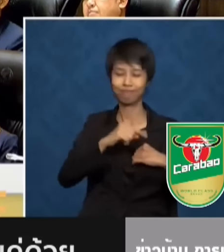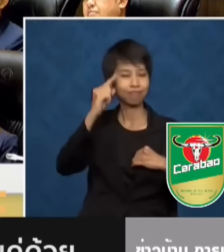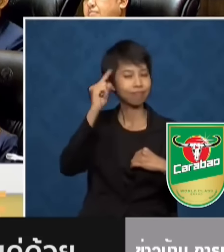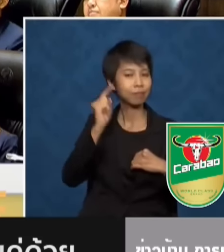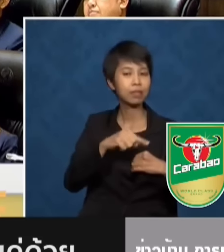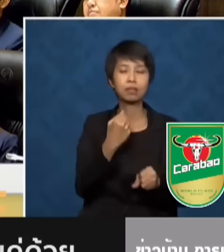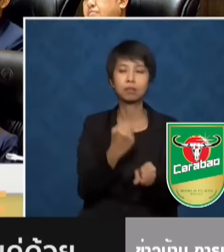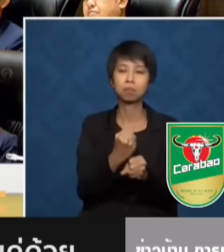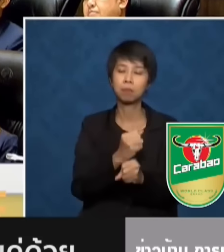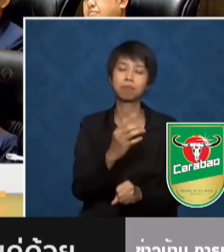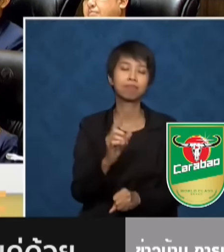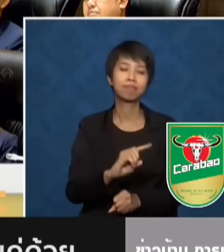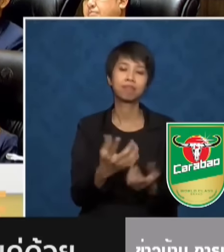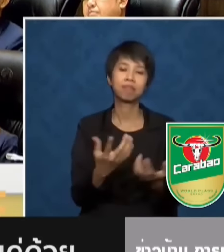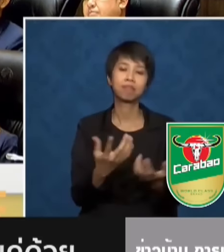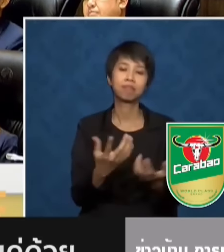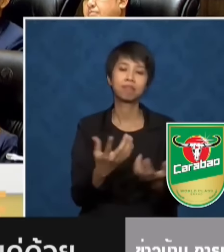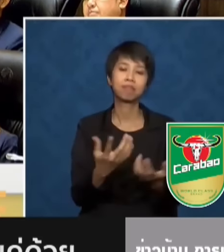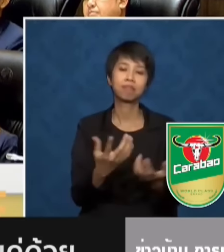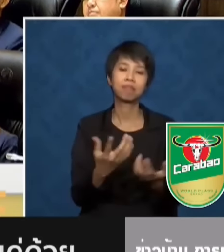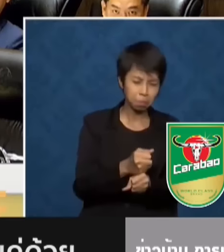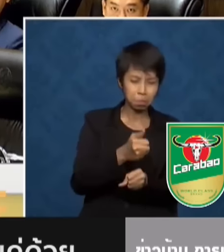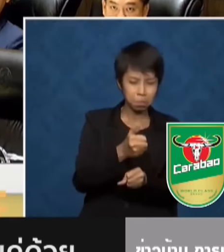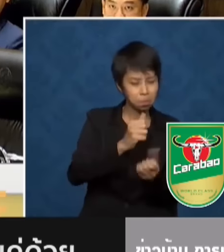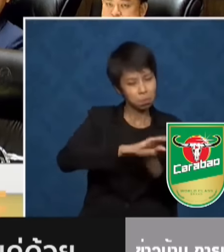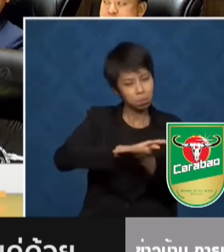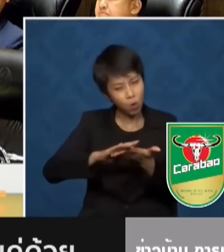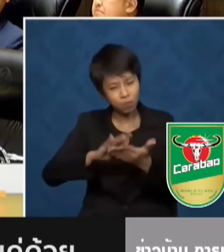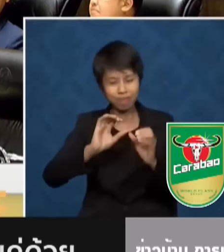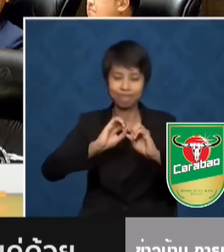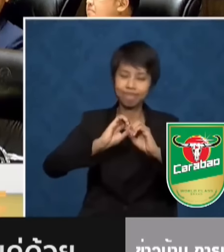ในทิศทางของรัฐบาล นี่